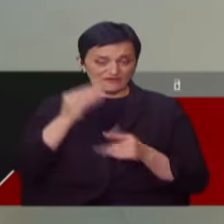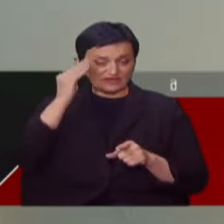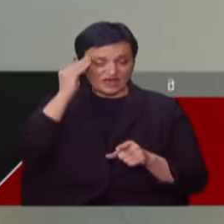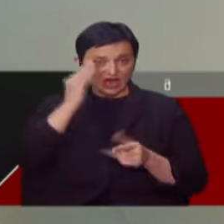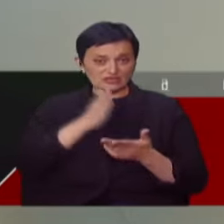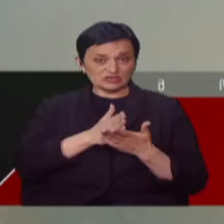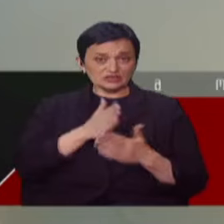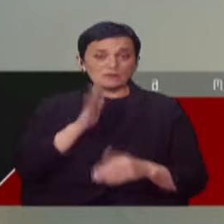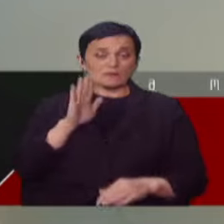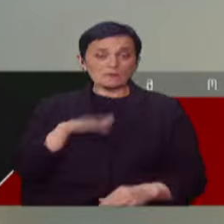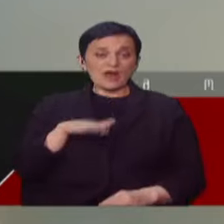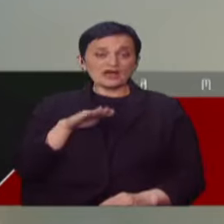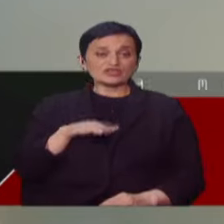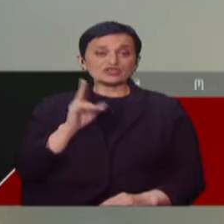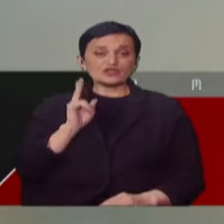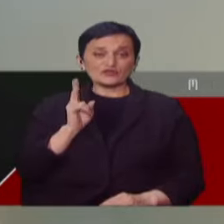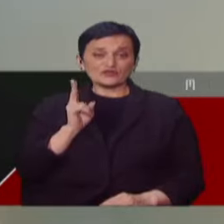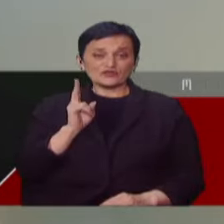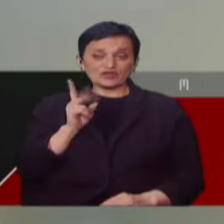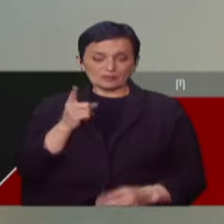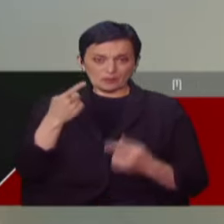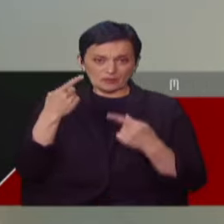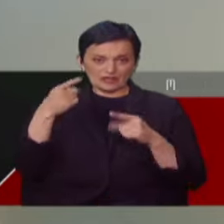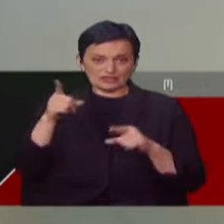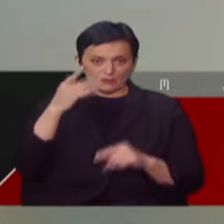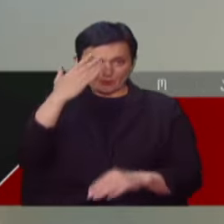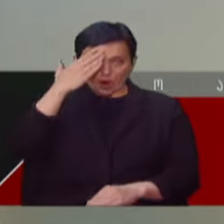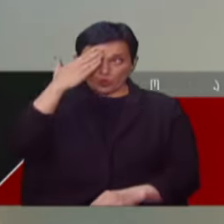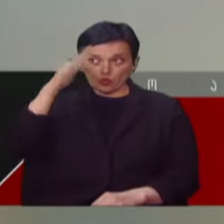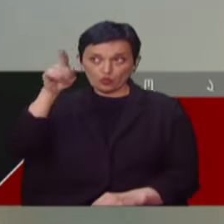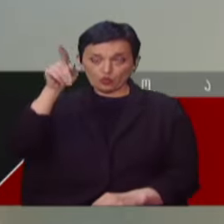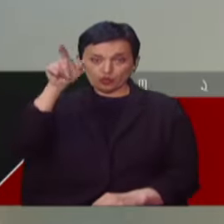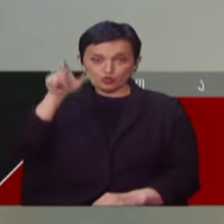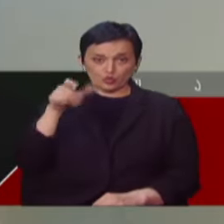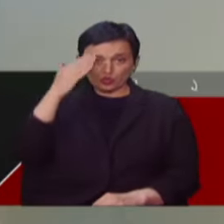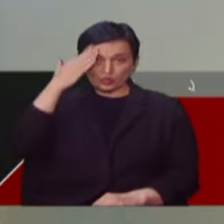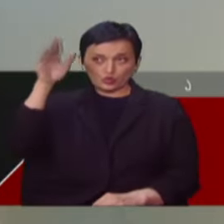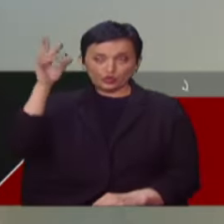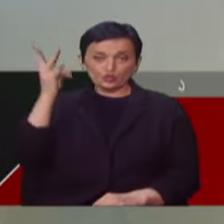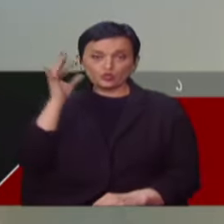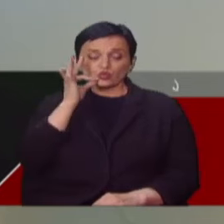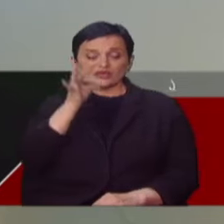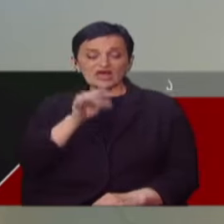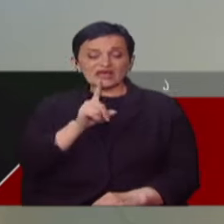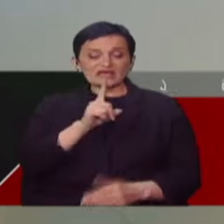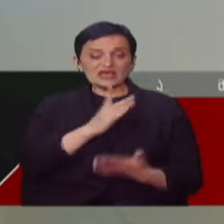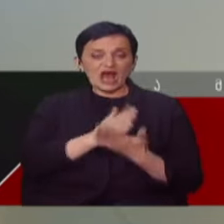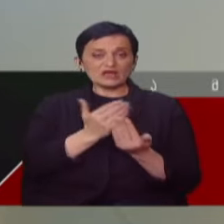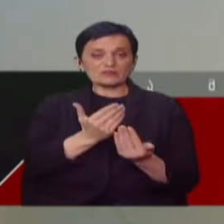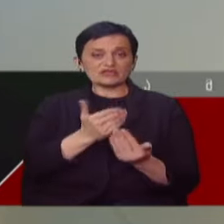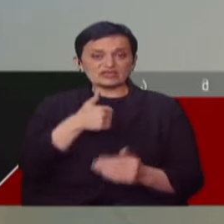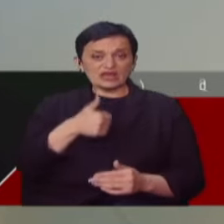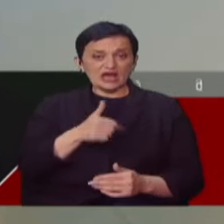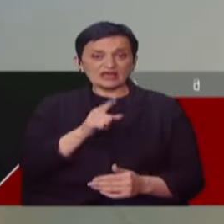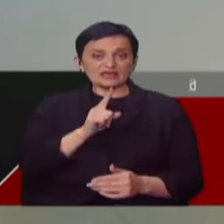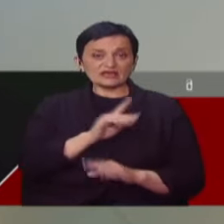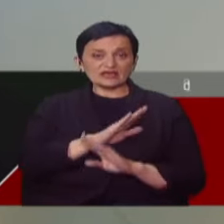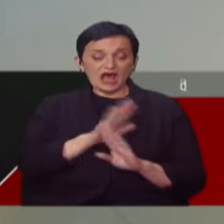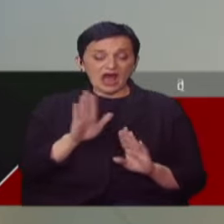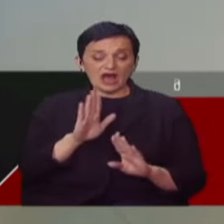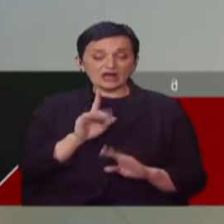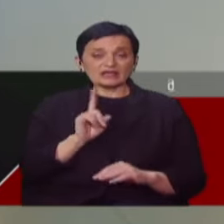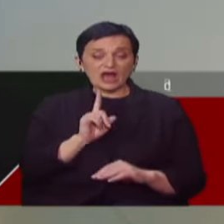და მაინდამაინც ვიღაცამ სხვამ უცხოელმა უნდა უთხრას რა არის მისთვის კარგი და რა არა.